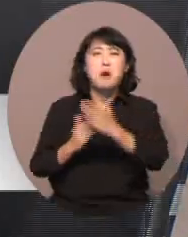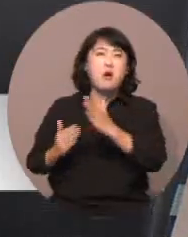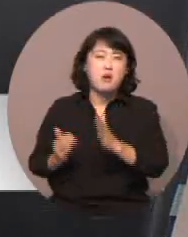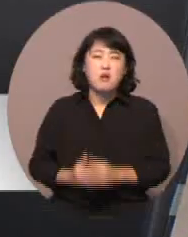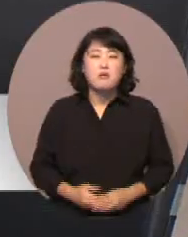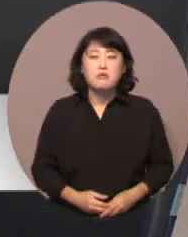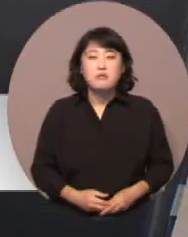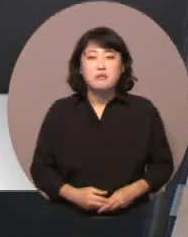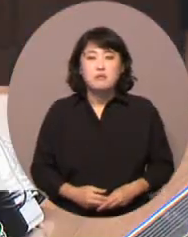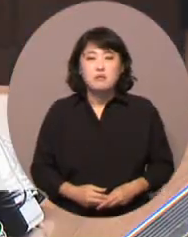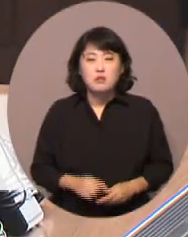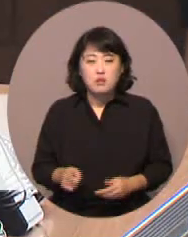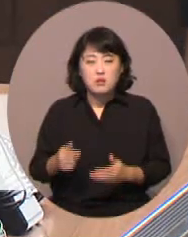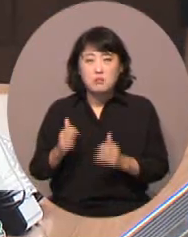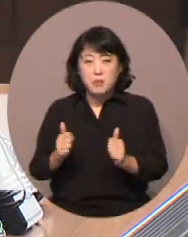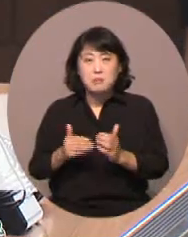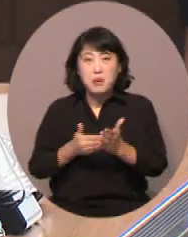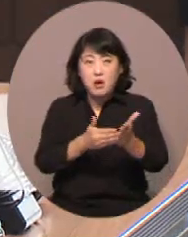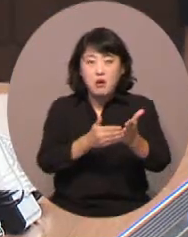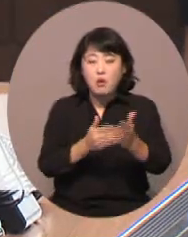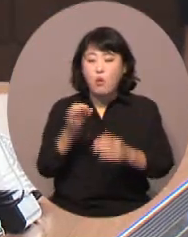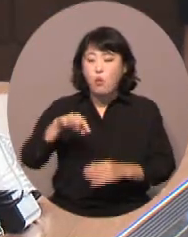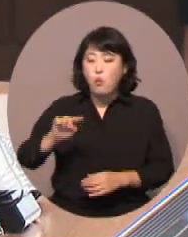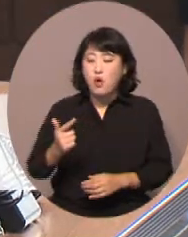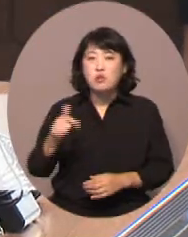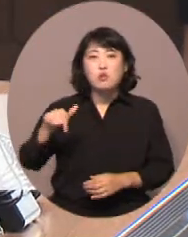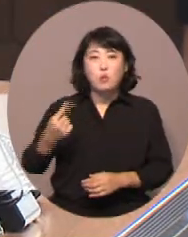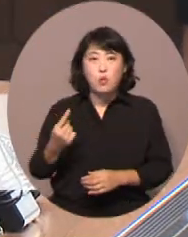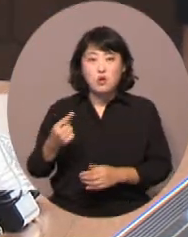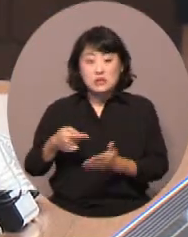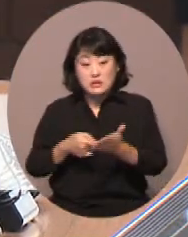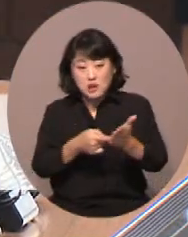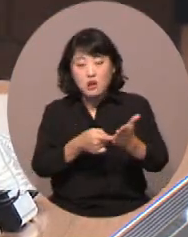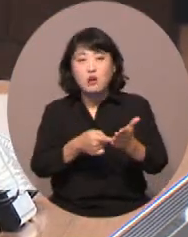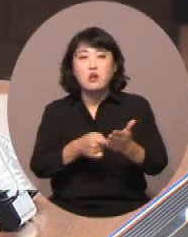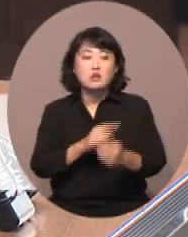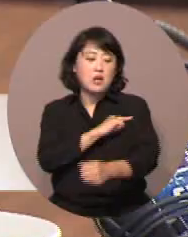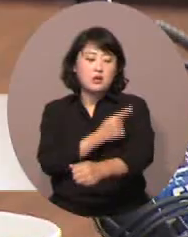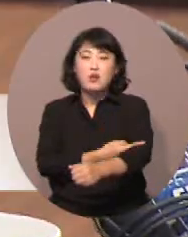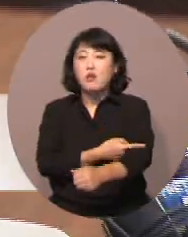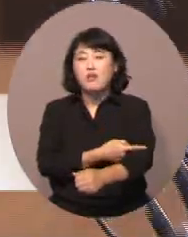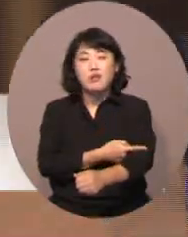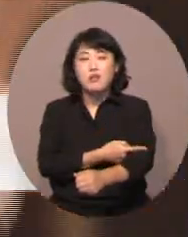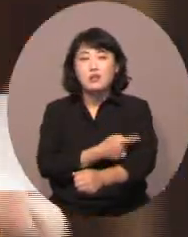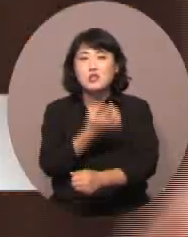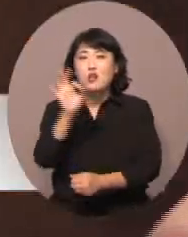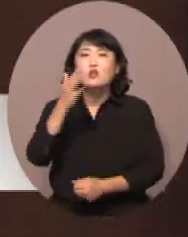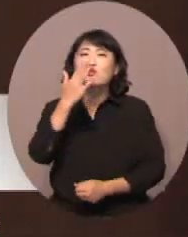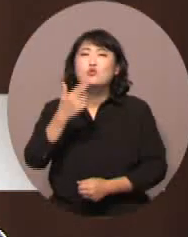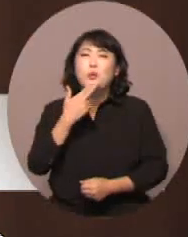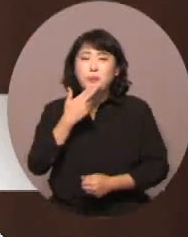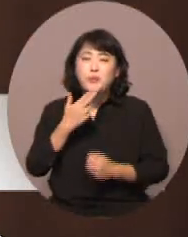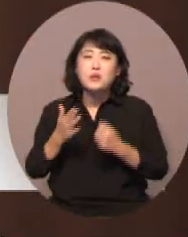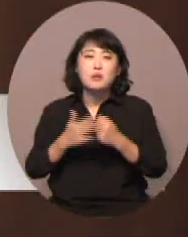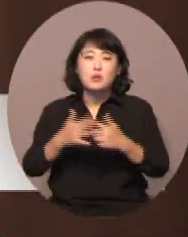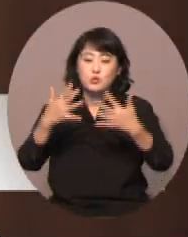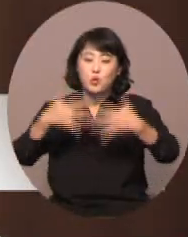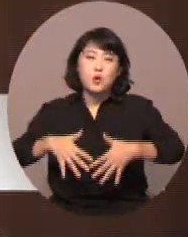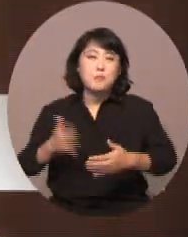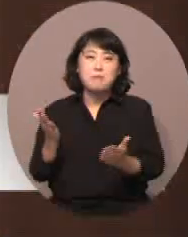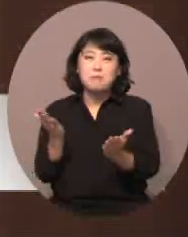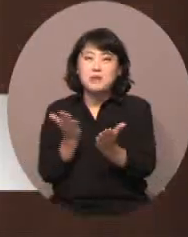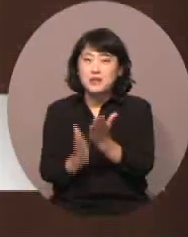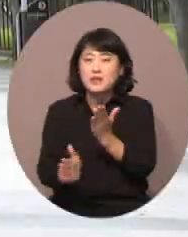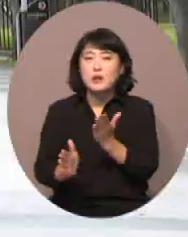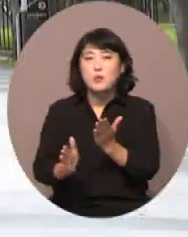구하는 보안 소송을 제기할 원고 적격이 인정된다고 할 수 없어 청구 자체가 요건에 맞지 않다고